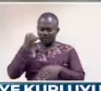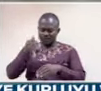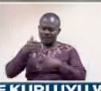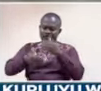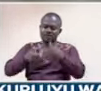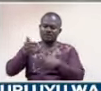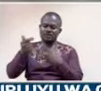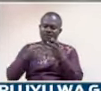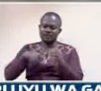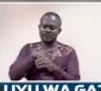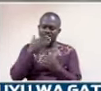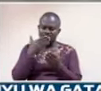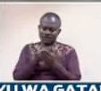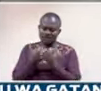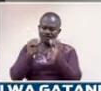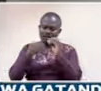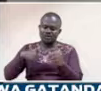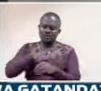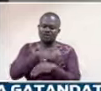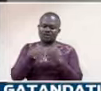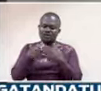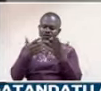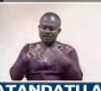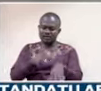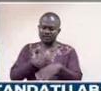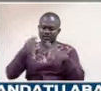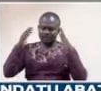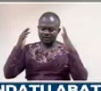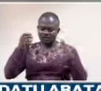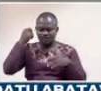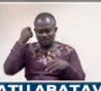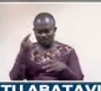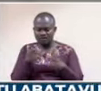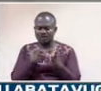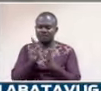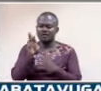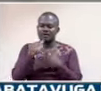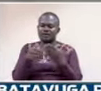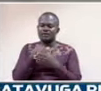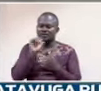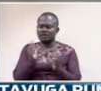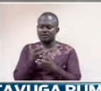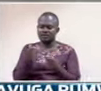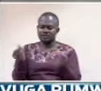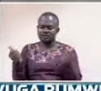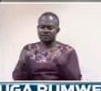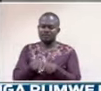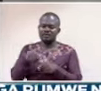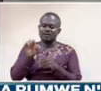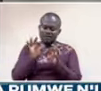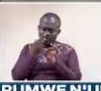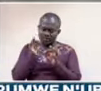guprocessing ibintu byacu neza umusaruro wacu ukaba wamara igihe, urumva na export yabyo ntiyakwangirika, kimwe n'ibyo by'imboga.